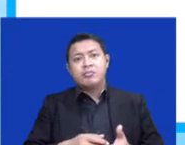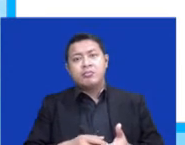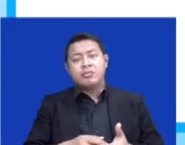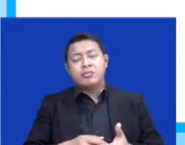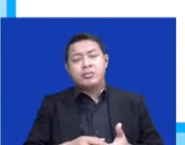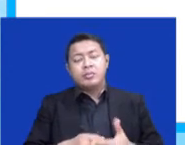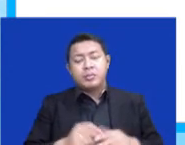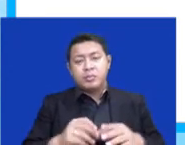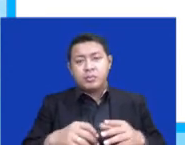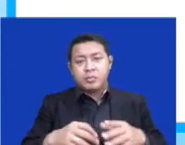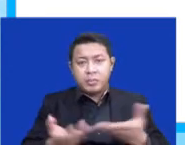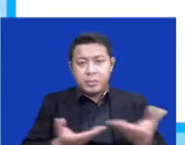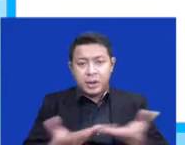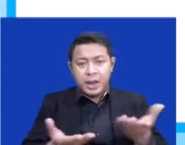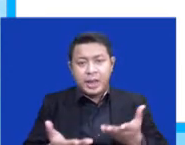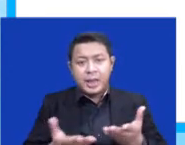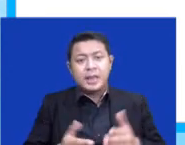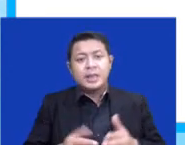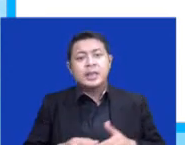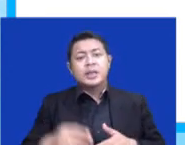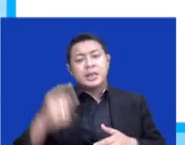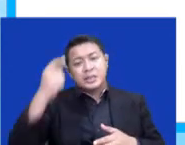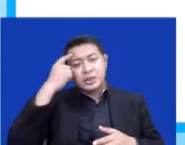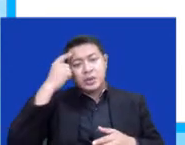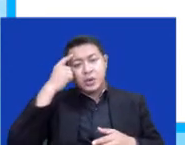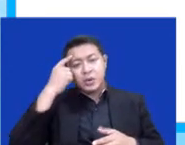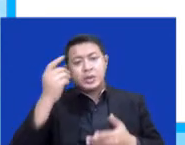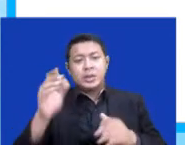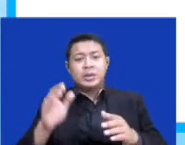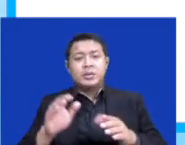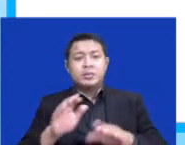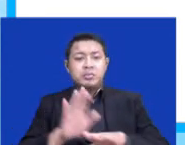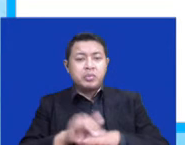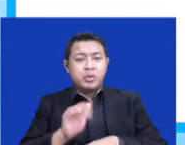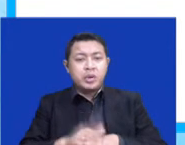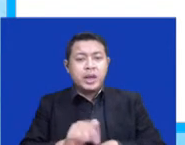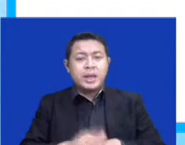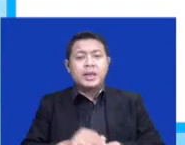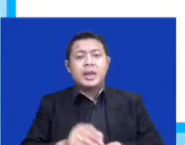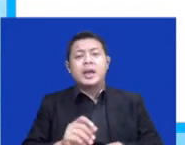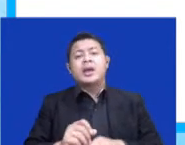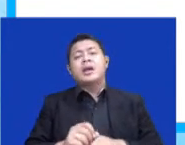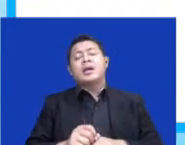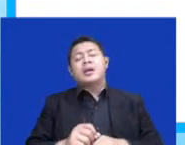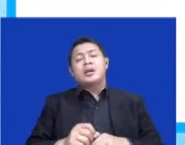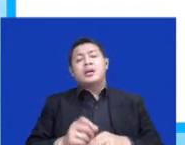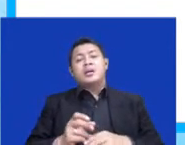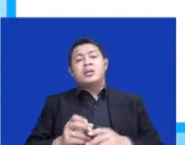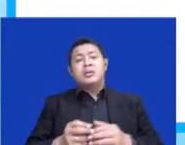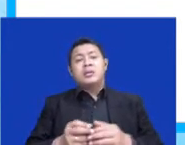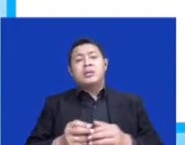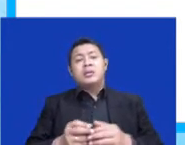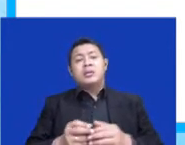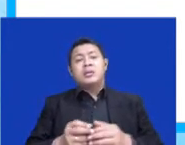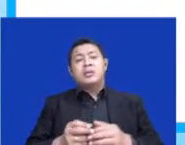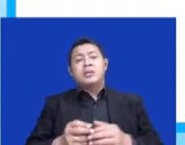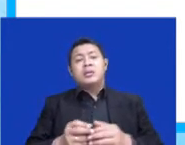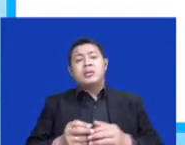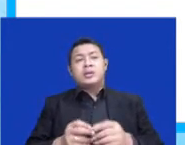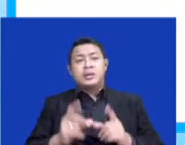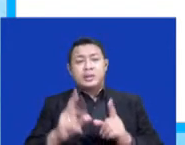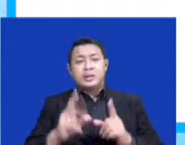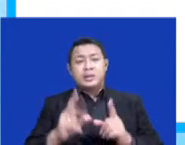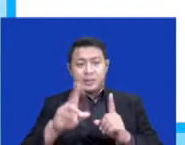ekonomi, budaya, dan psikologis yang mempengaruhi kesehatan dan kesejahteraan kaum muda. YHP mendukung pengembangan lingkungan yang bersifat